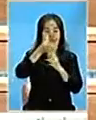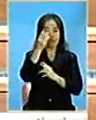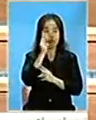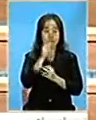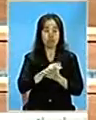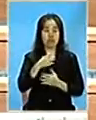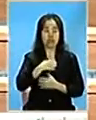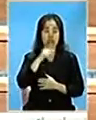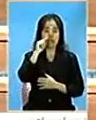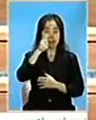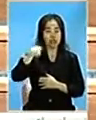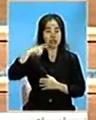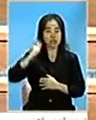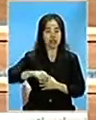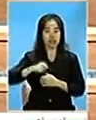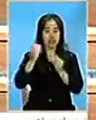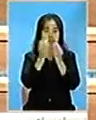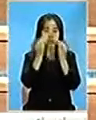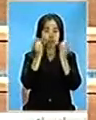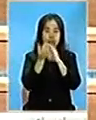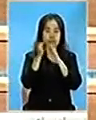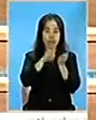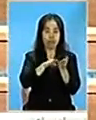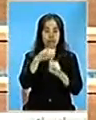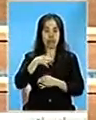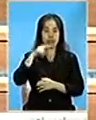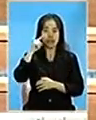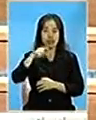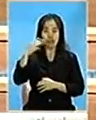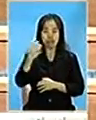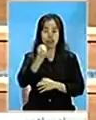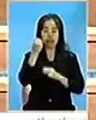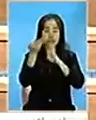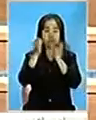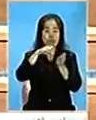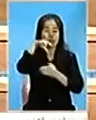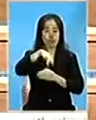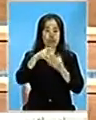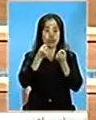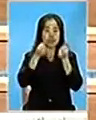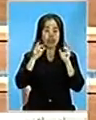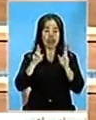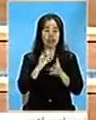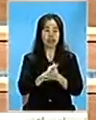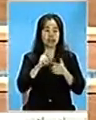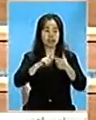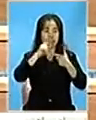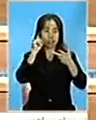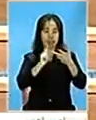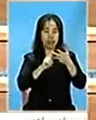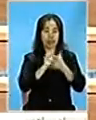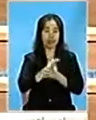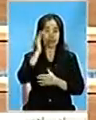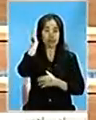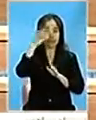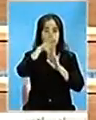ศาลรัฐธรรมนูญจะยุบศาลปกครองและยุบองค์กรอิสระสุดท้าย3โฆษณ